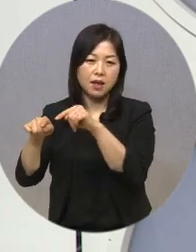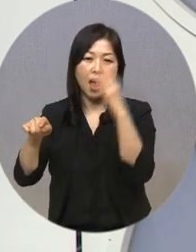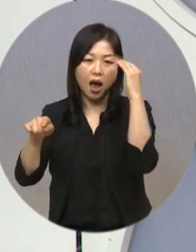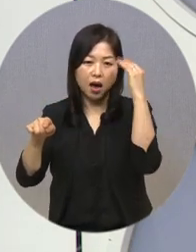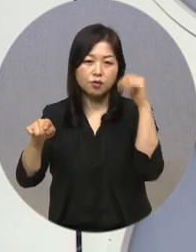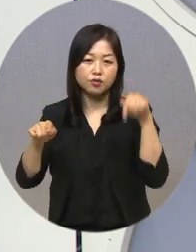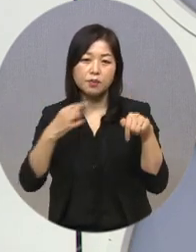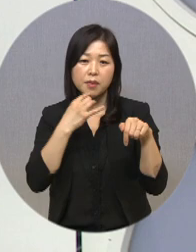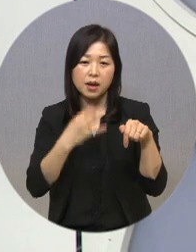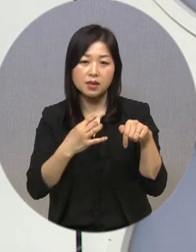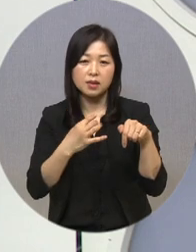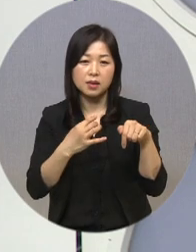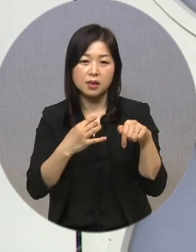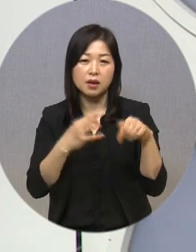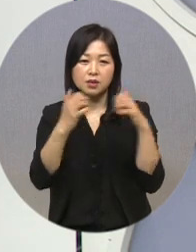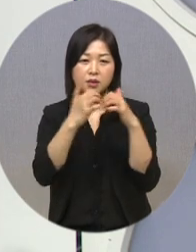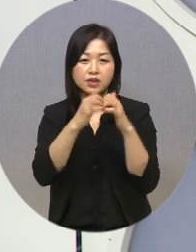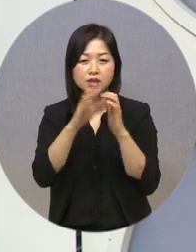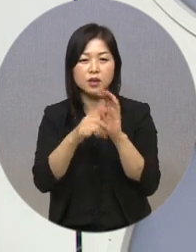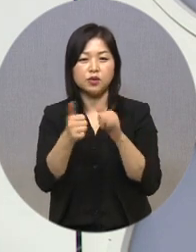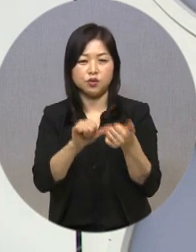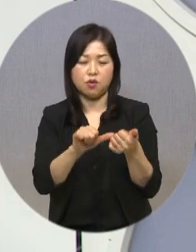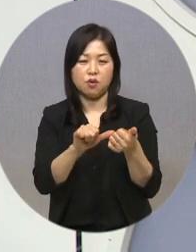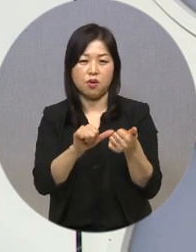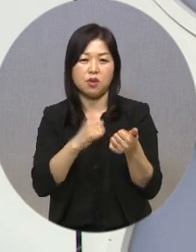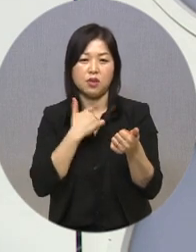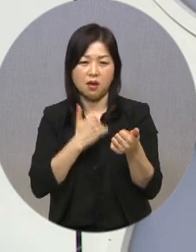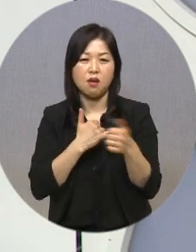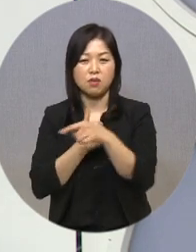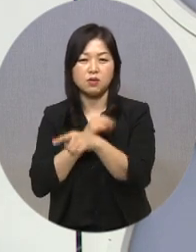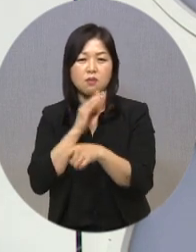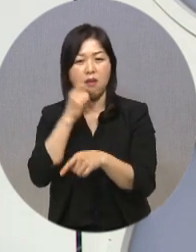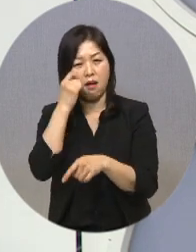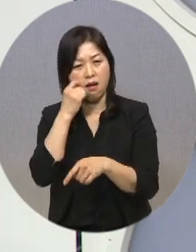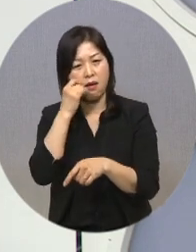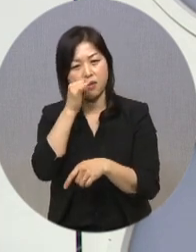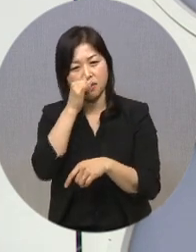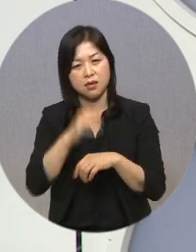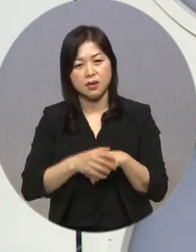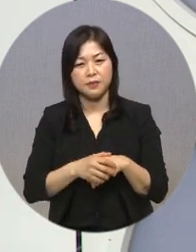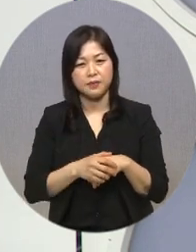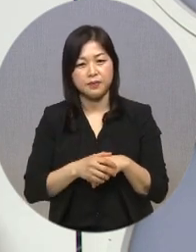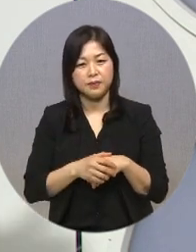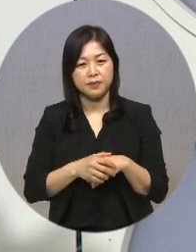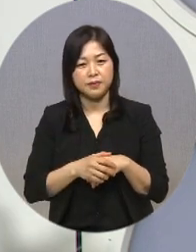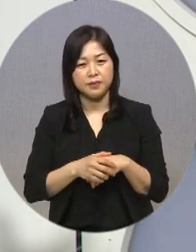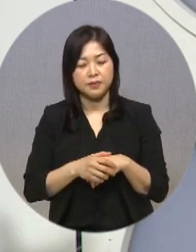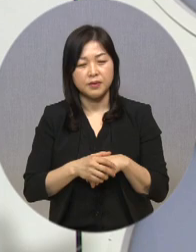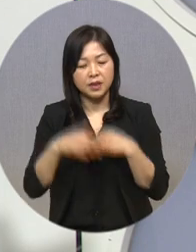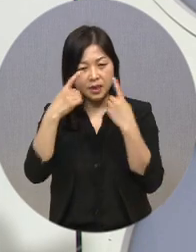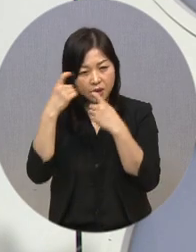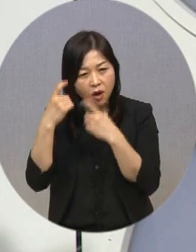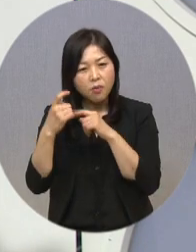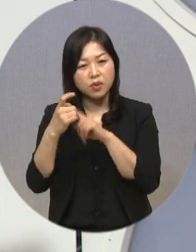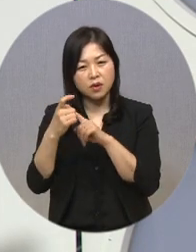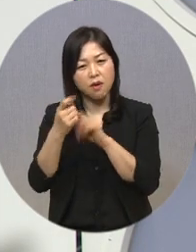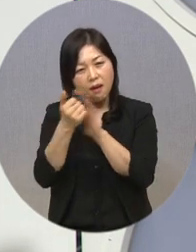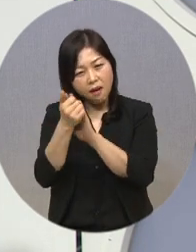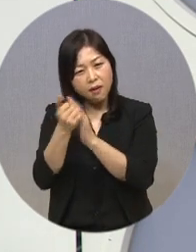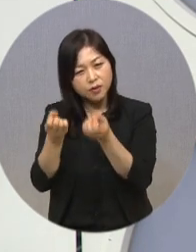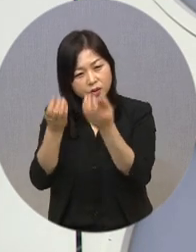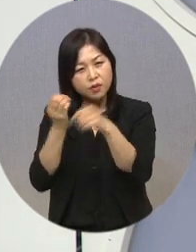한국만은 이렇게 전쟁에서 죽었다고 우겁겠습니다. 기념해주면서 그걸 이렇게 고맙게 해주는데